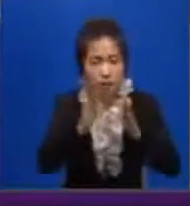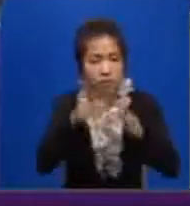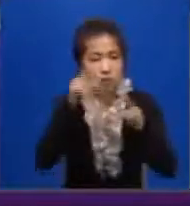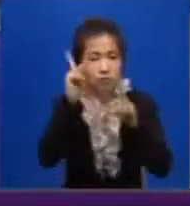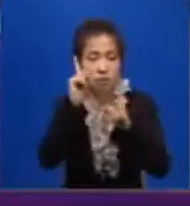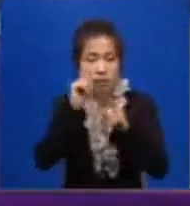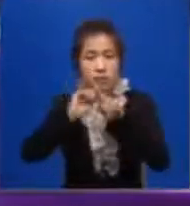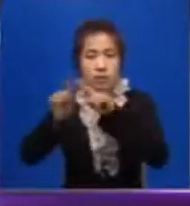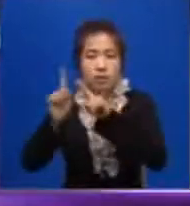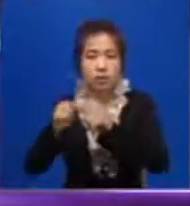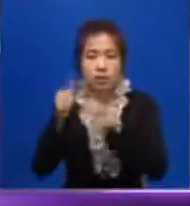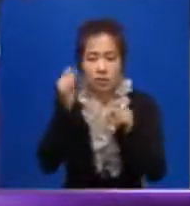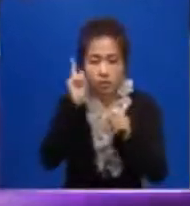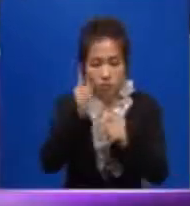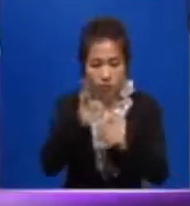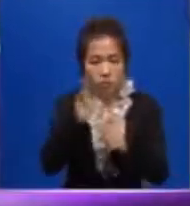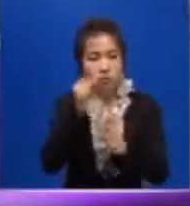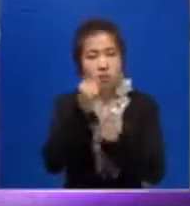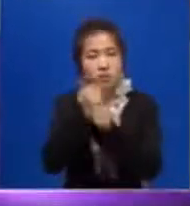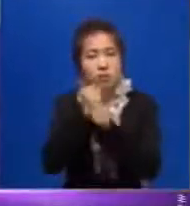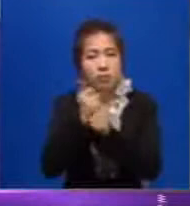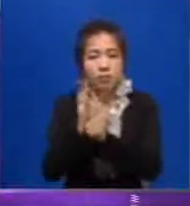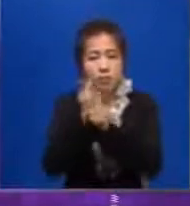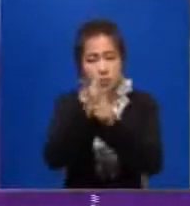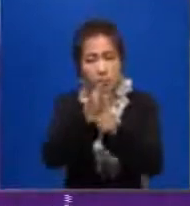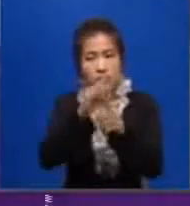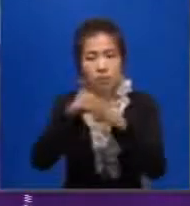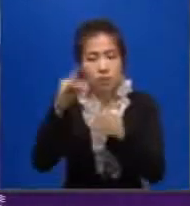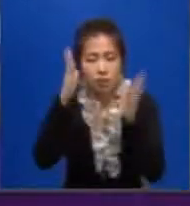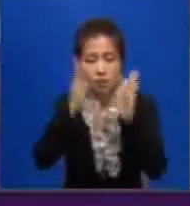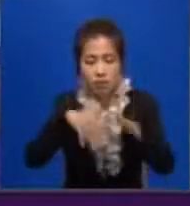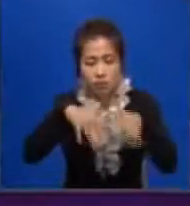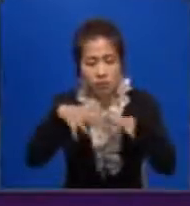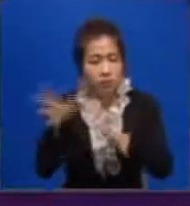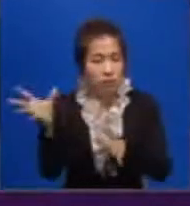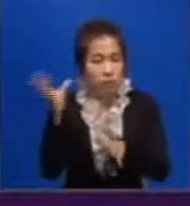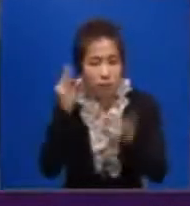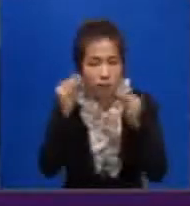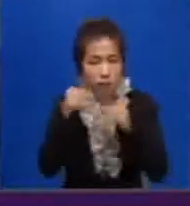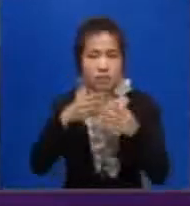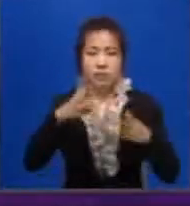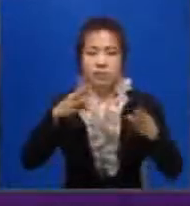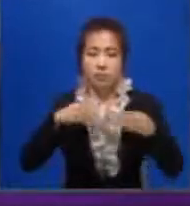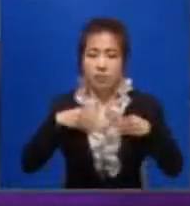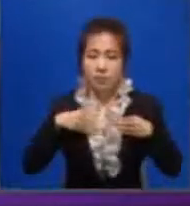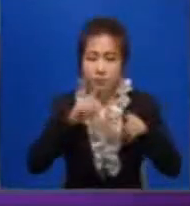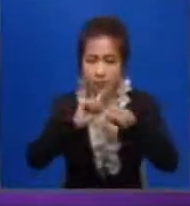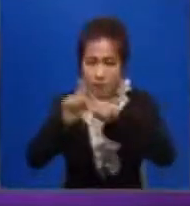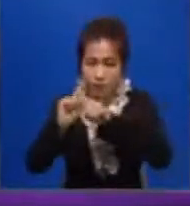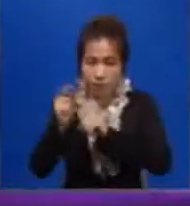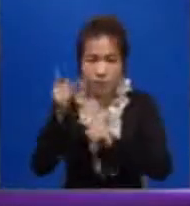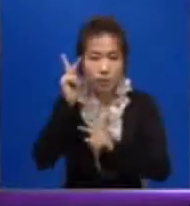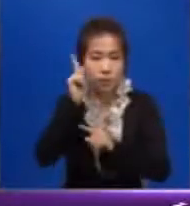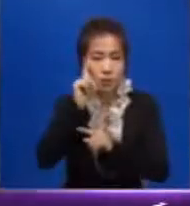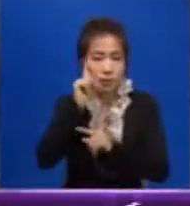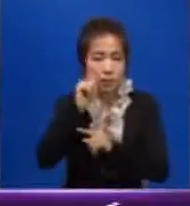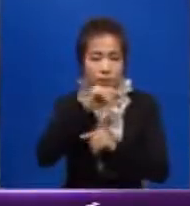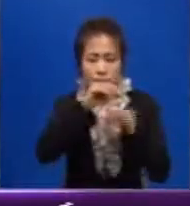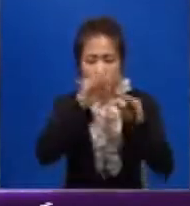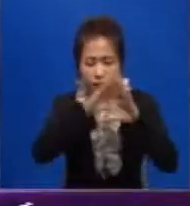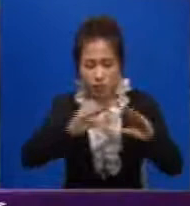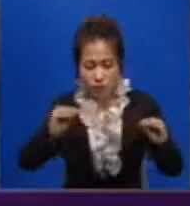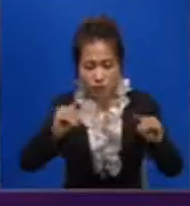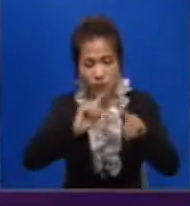ทำความเข้าใจที่ถูกต้องและนำเสนอให้ประชาชนรับทราบไปในทิศทางเดียวกันรวมทั้งการนำเสนอข่าวเหตุการณ์ความไม่